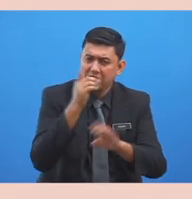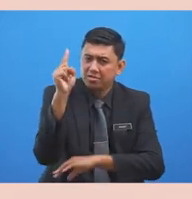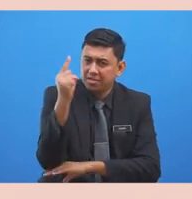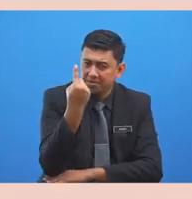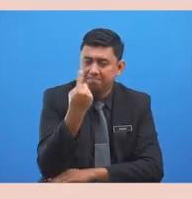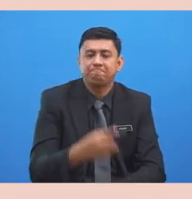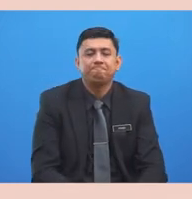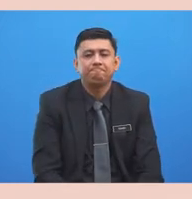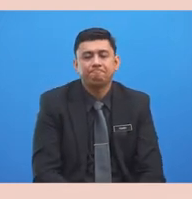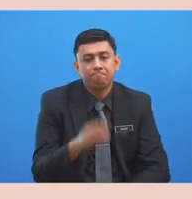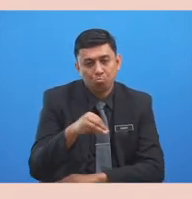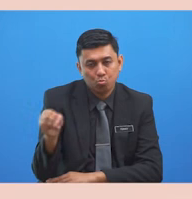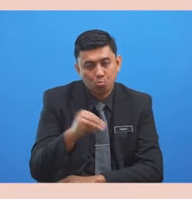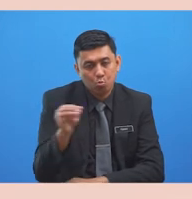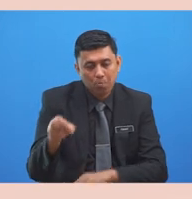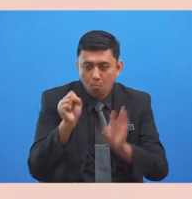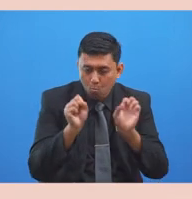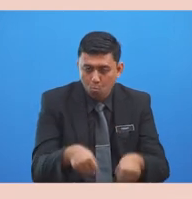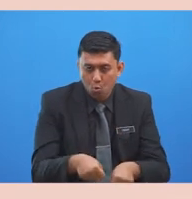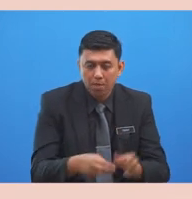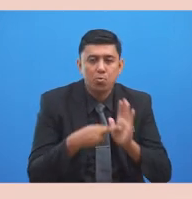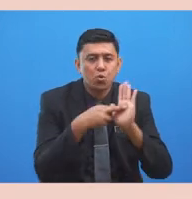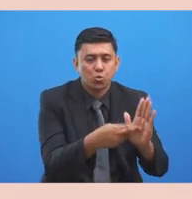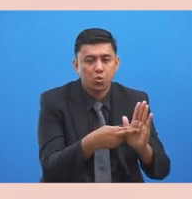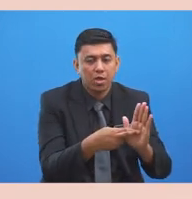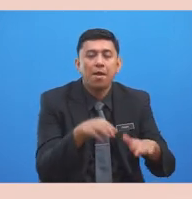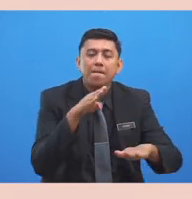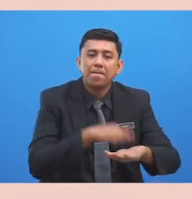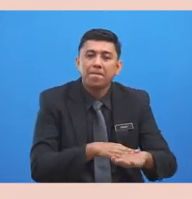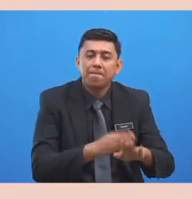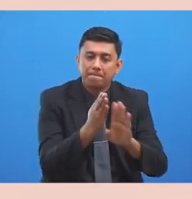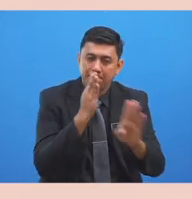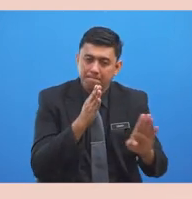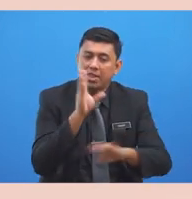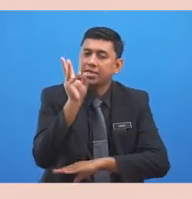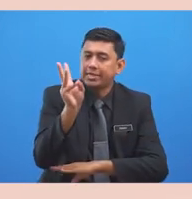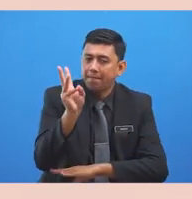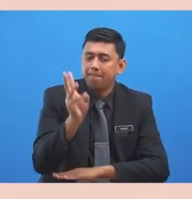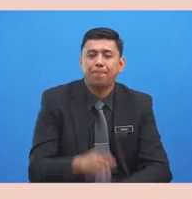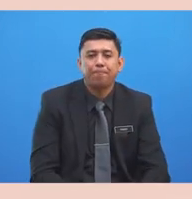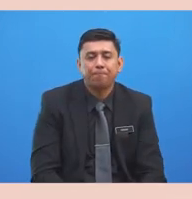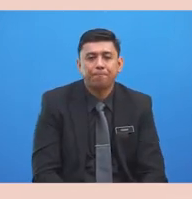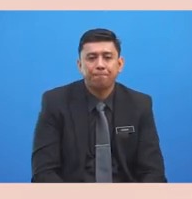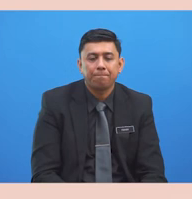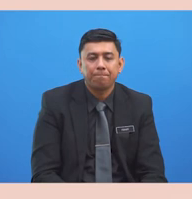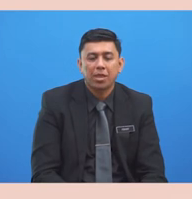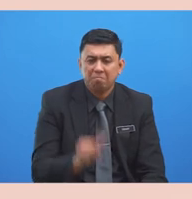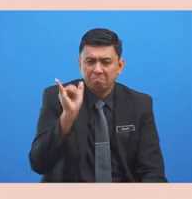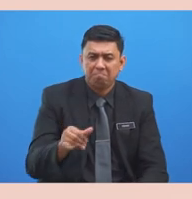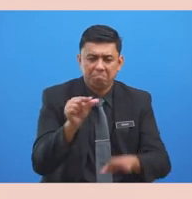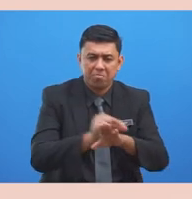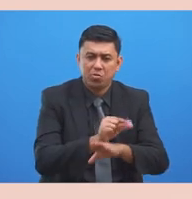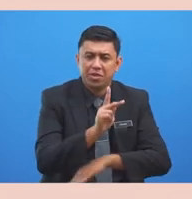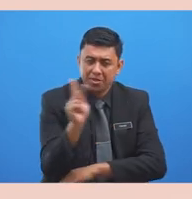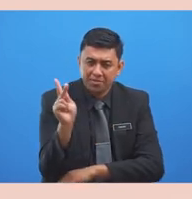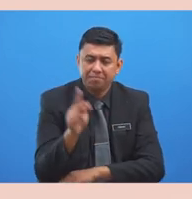sahaja. Murid-murid boleh merujuk pada baris keenam. Sinteks yang